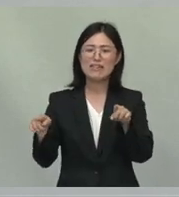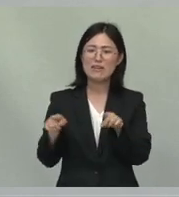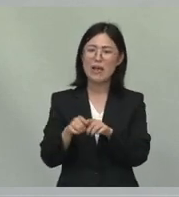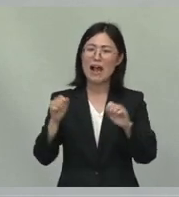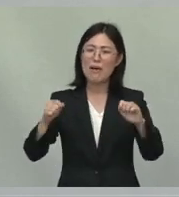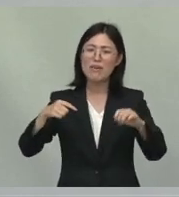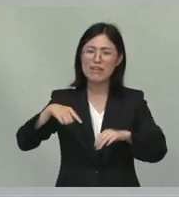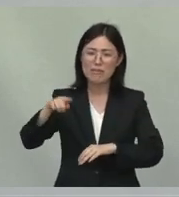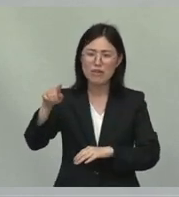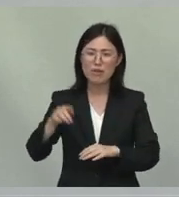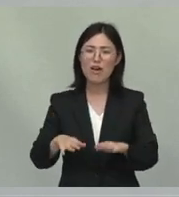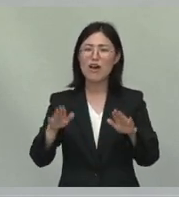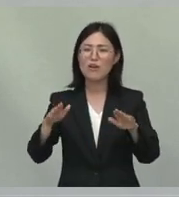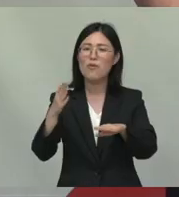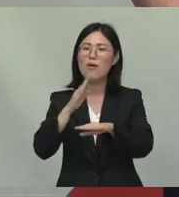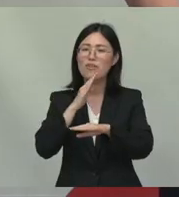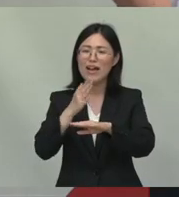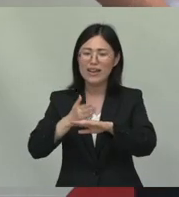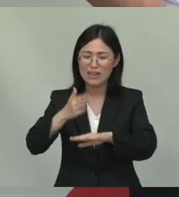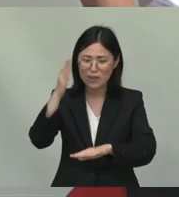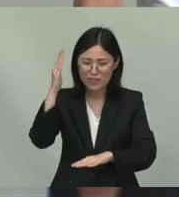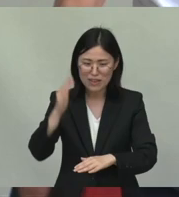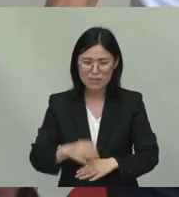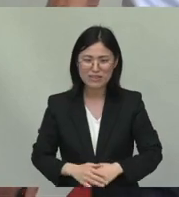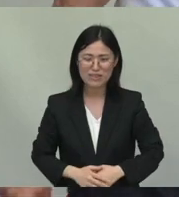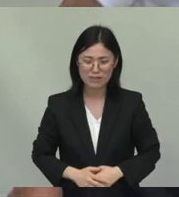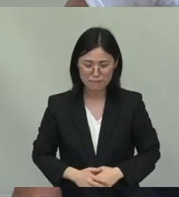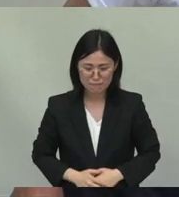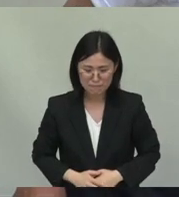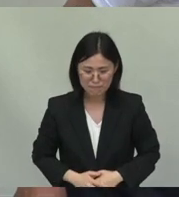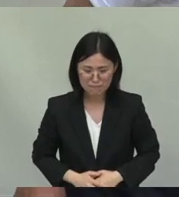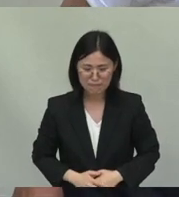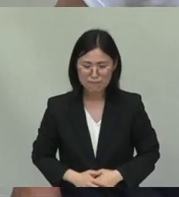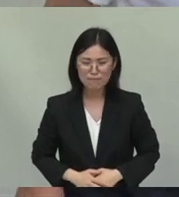ていきましょう。今日はありがとうございました。